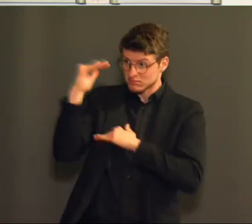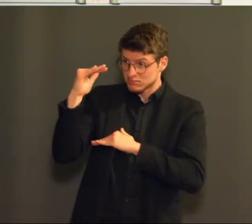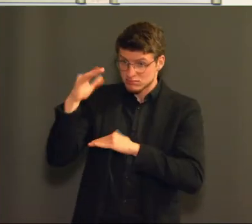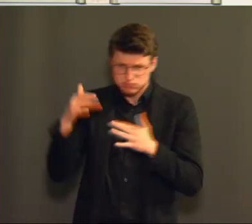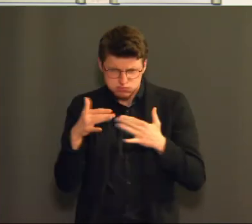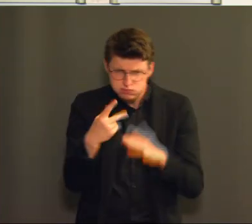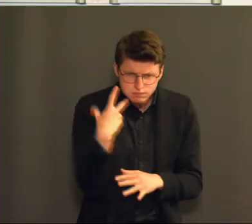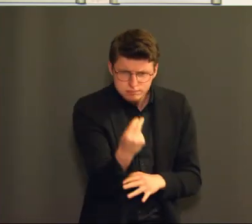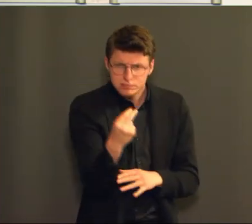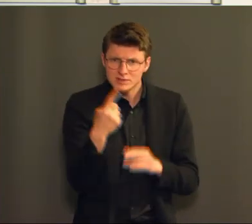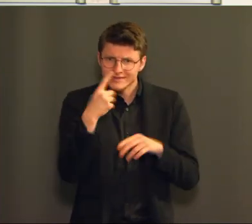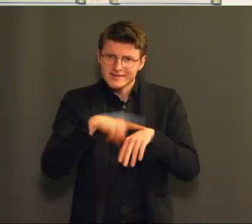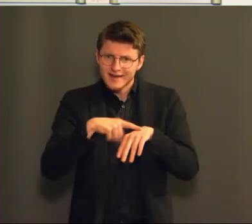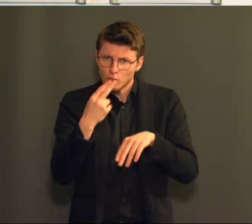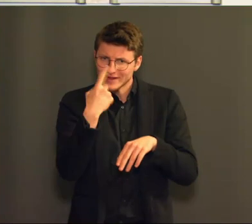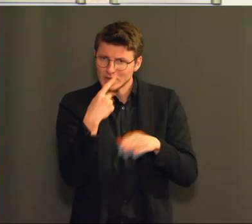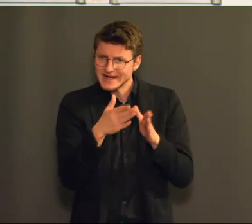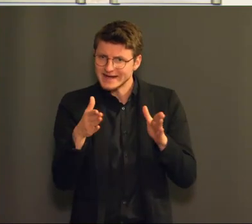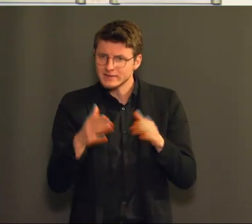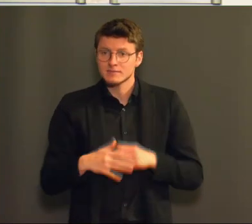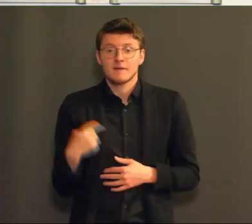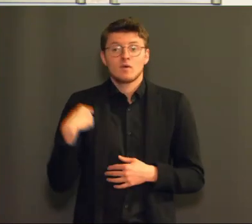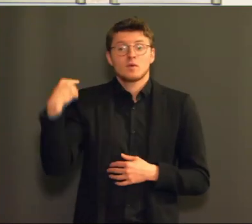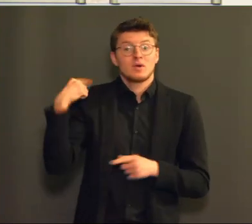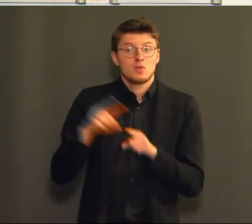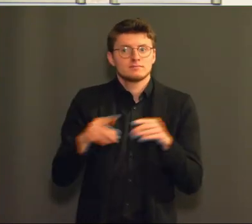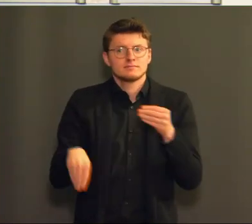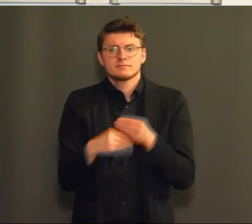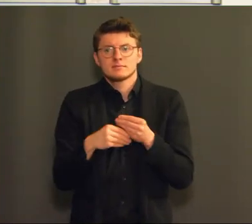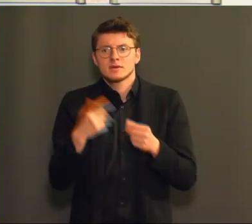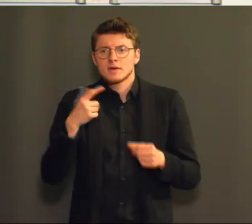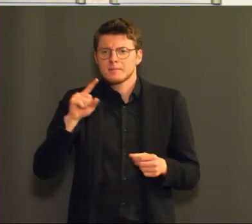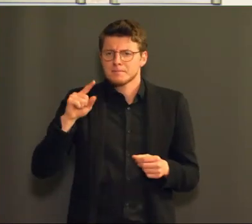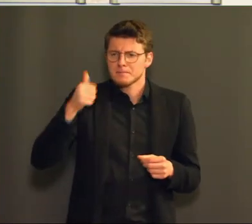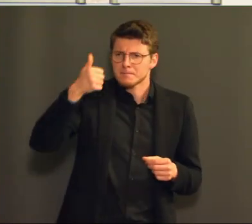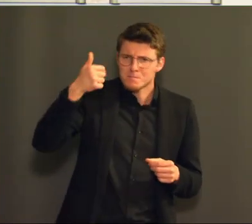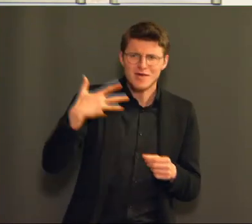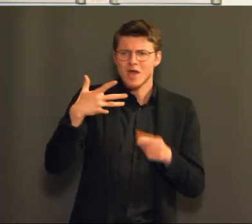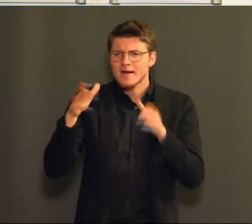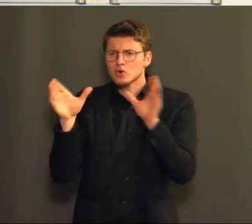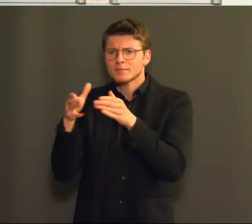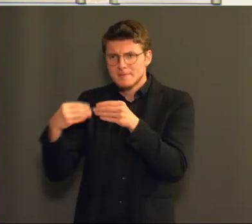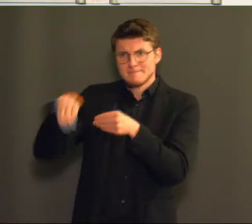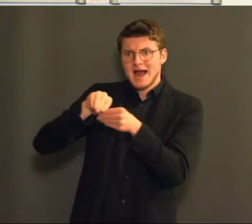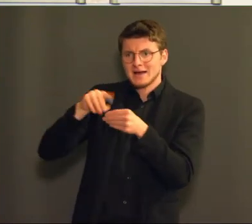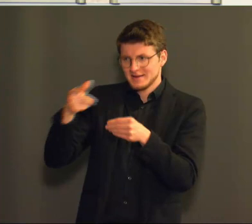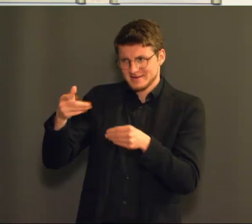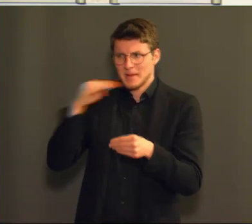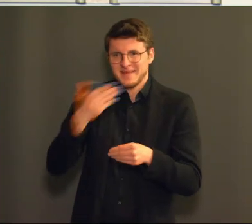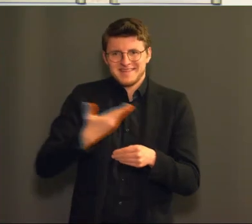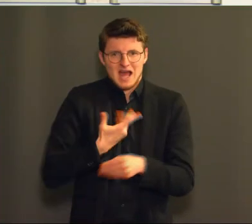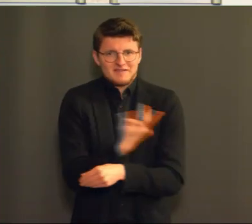Sinds vorige week zijn er ook een aantal prioritaire groepen bijgekomen. De cipiers, de paraolympische